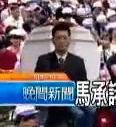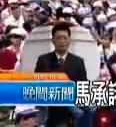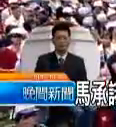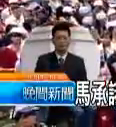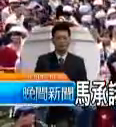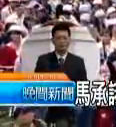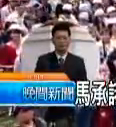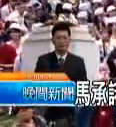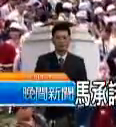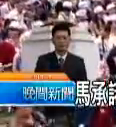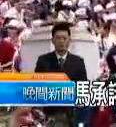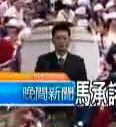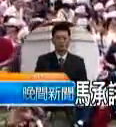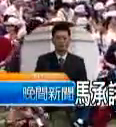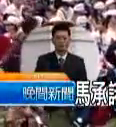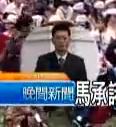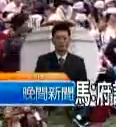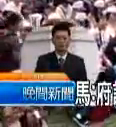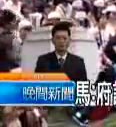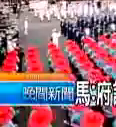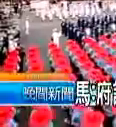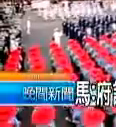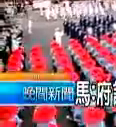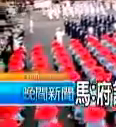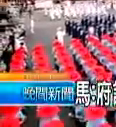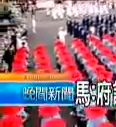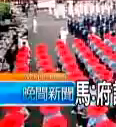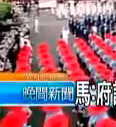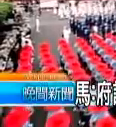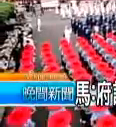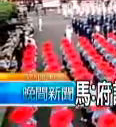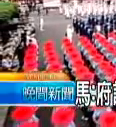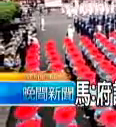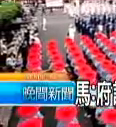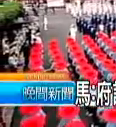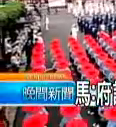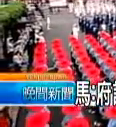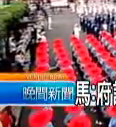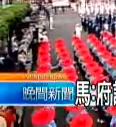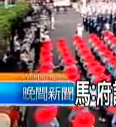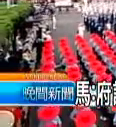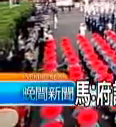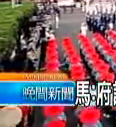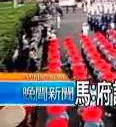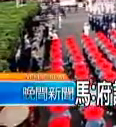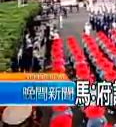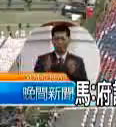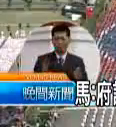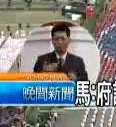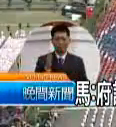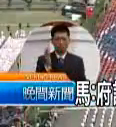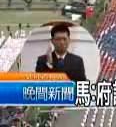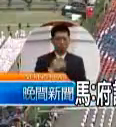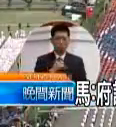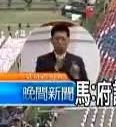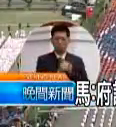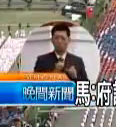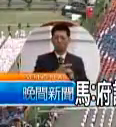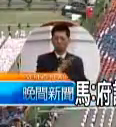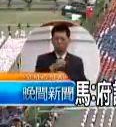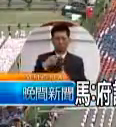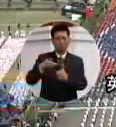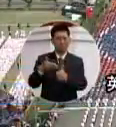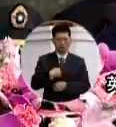此外，马总统强调台湾民主的深化，也宣示在总统府成立人权咨询委员会，提升台湾人权的水准。 英